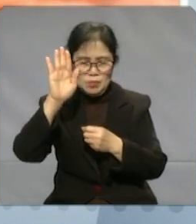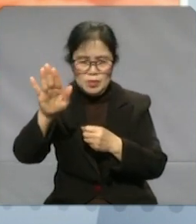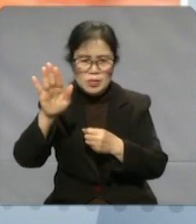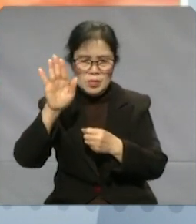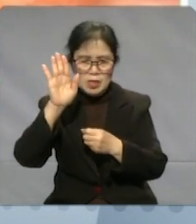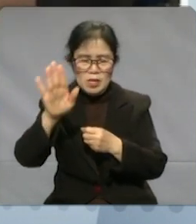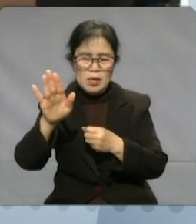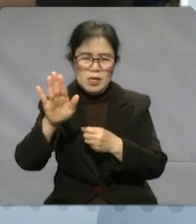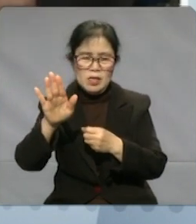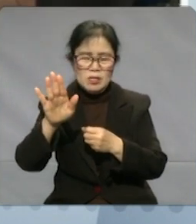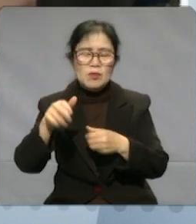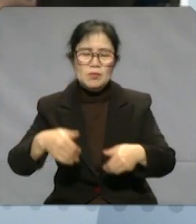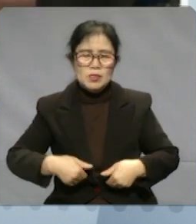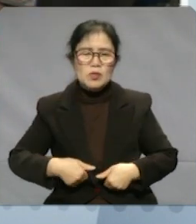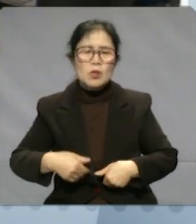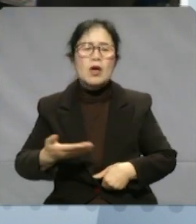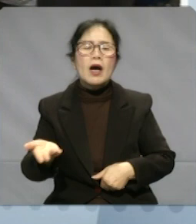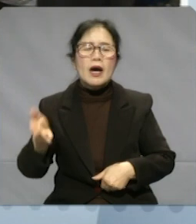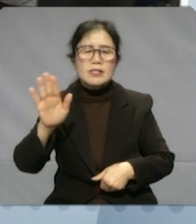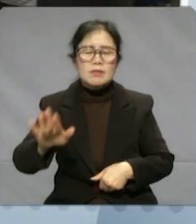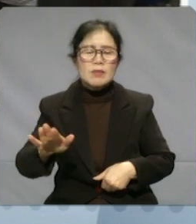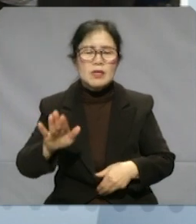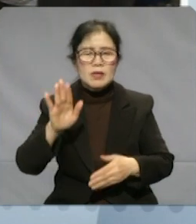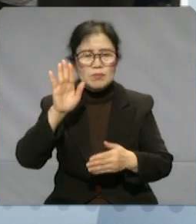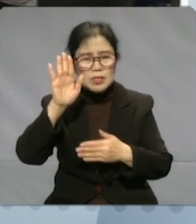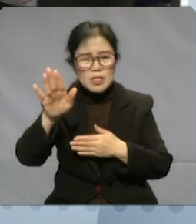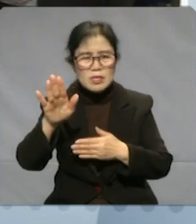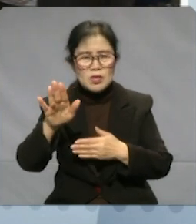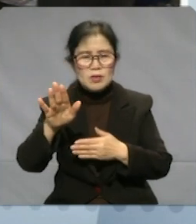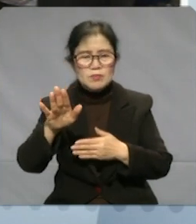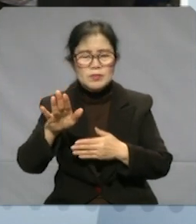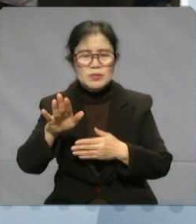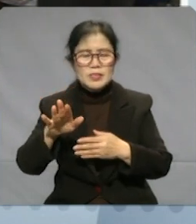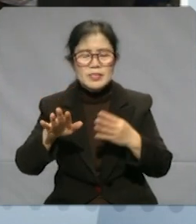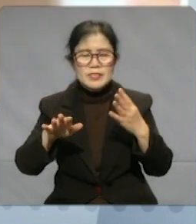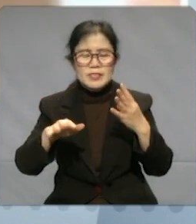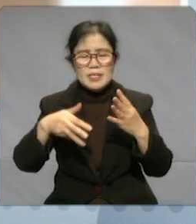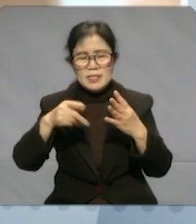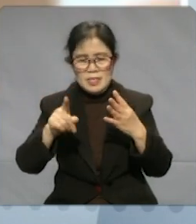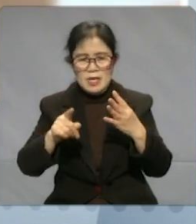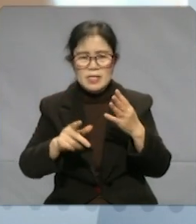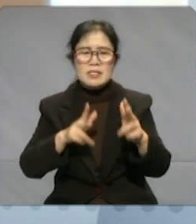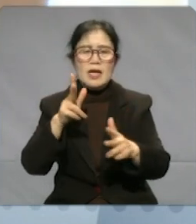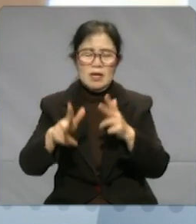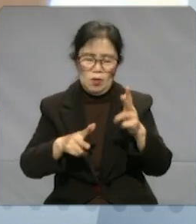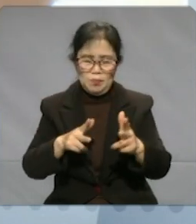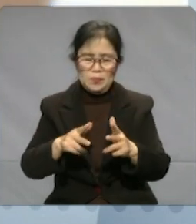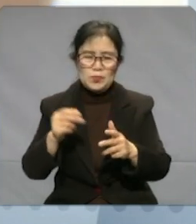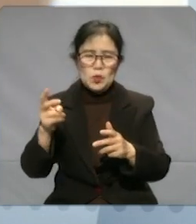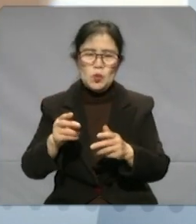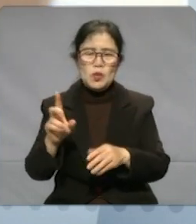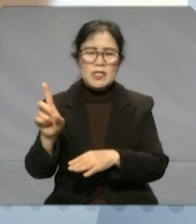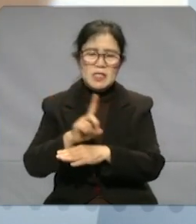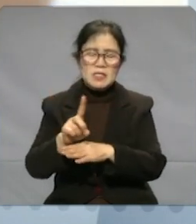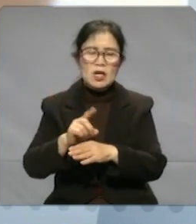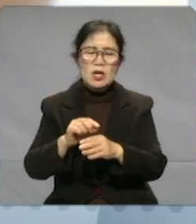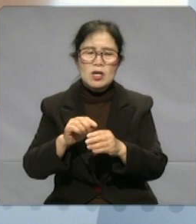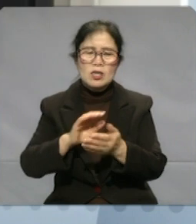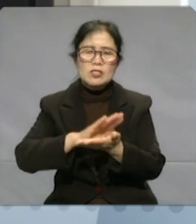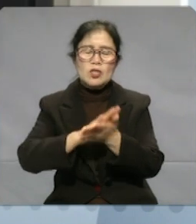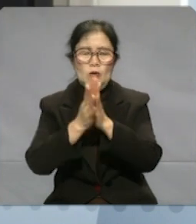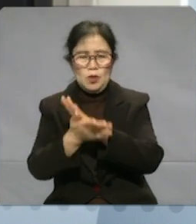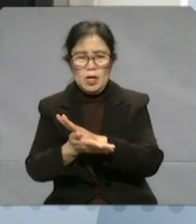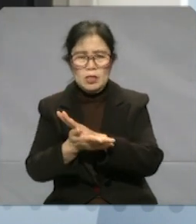물론 필요하겠습니다만 미래적인 소위 말하는 4차 산업 아니면 디지털 전환 이런 부분에